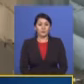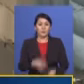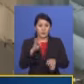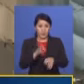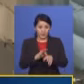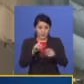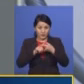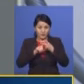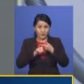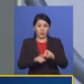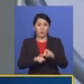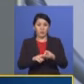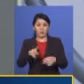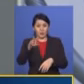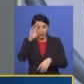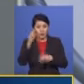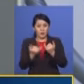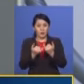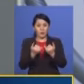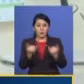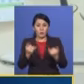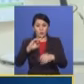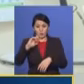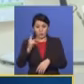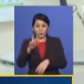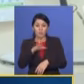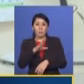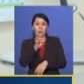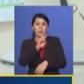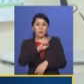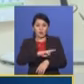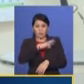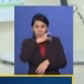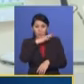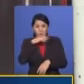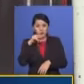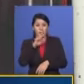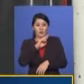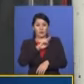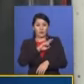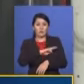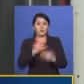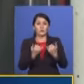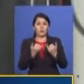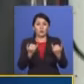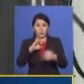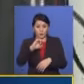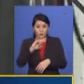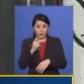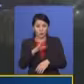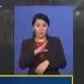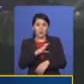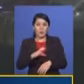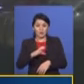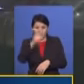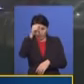Коронавирус қыспаққа алғанда ең алдымен қызмет көрсету саласына қиын соқты. Жұрттың басым бөлігі жұмыс істейтіндіктен жағдайдың күрделенгені рас. Бірақ